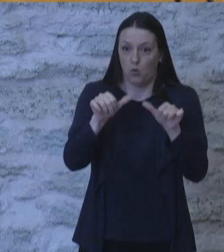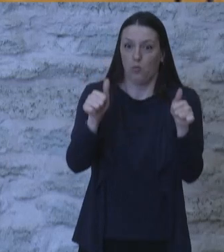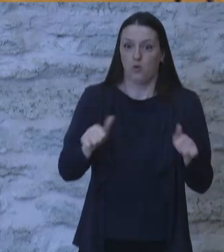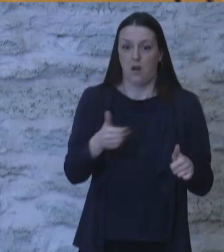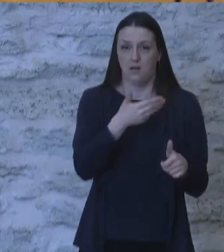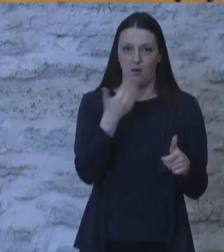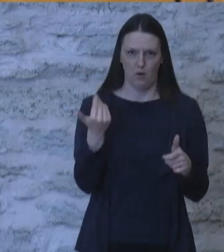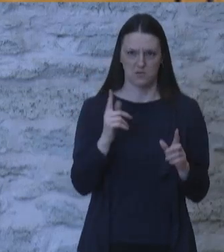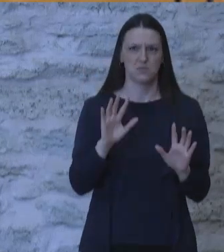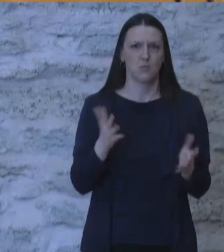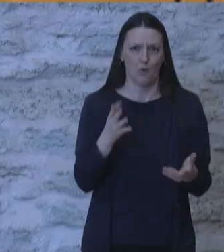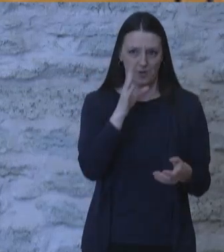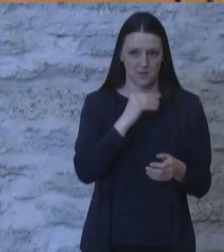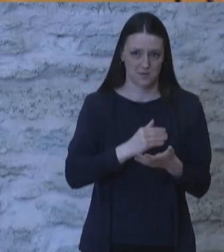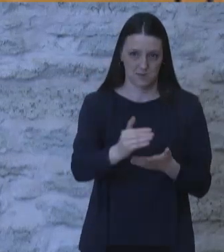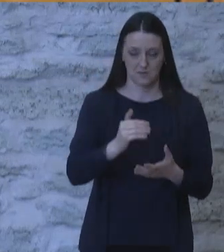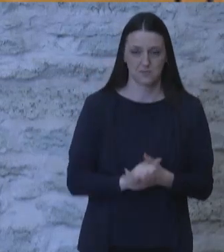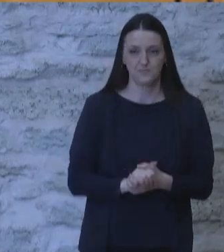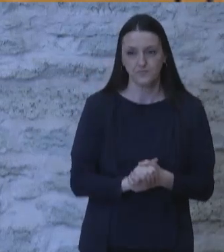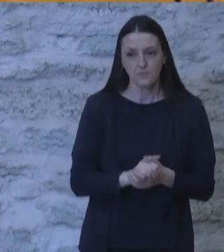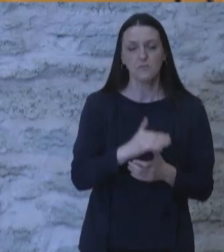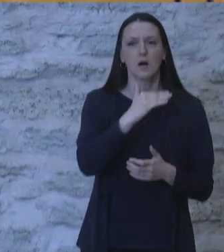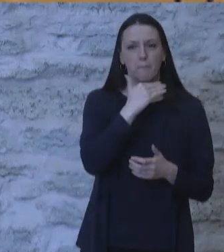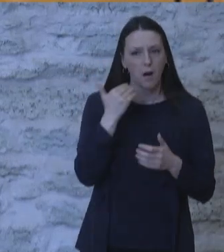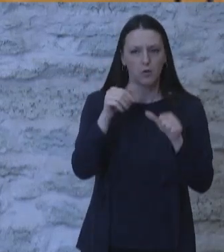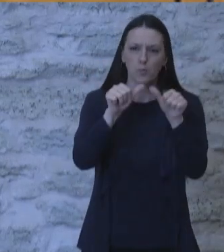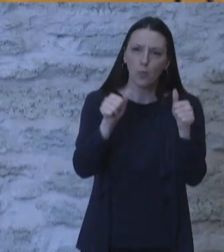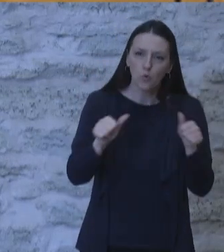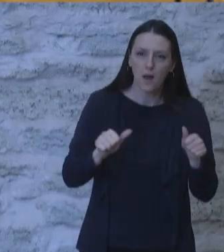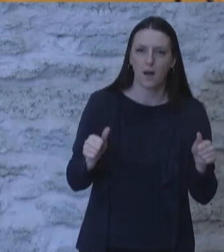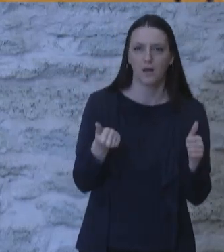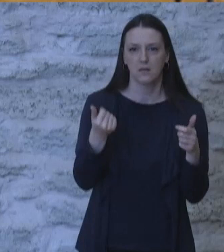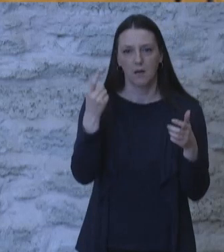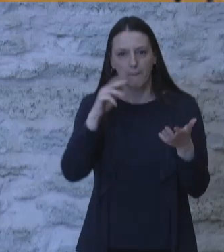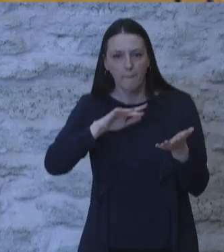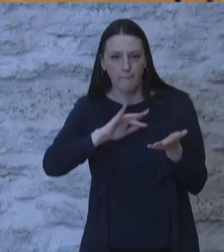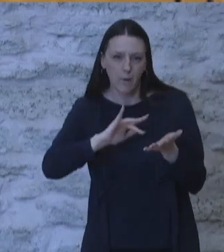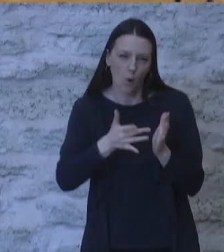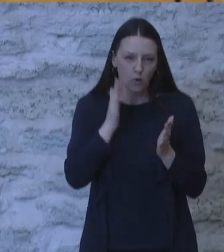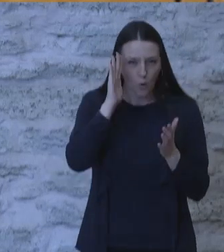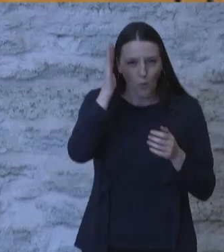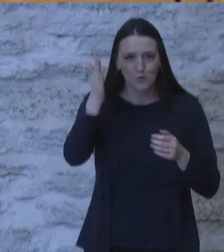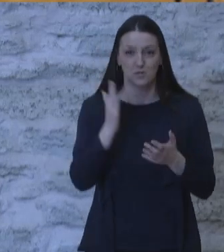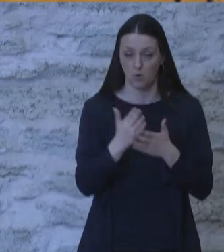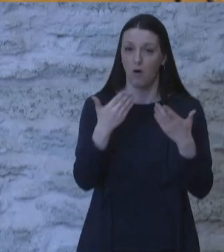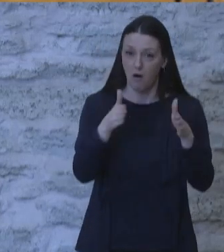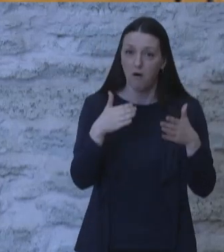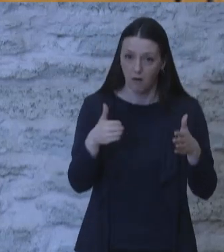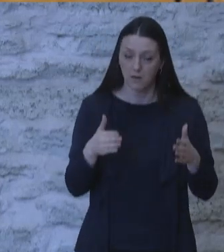oleks. Nüüd paljud neist asjadest on ka avalikud ja mina olen päevalt jälginud